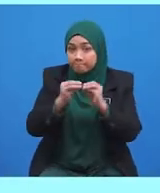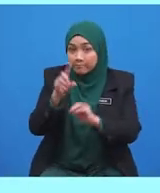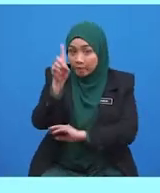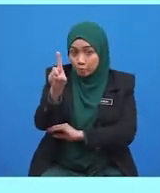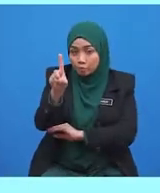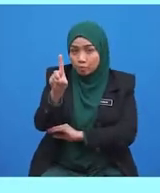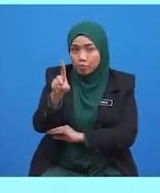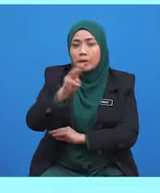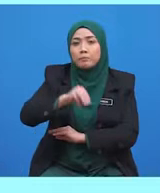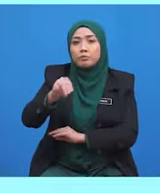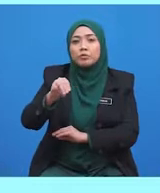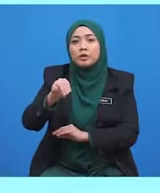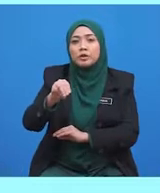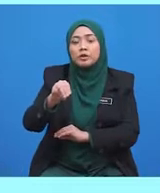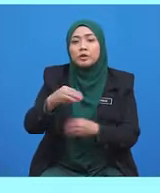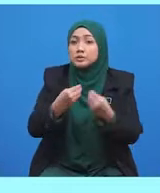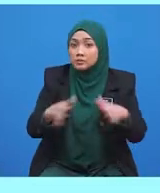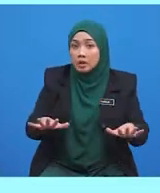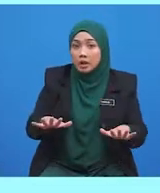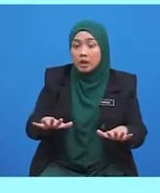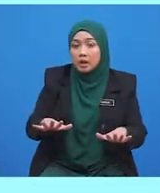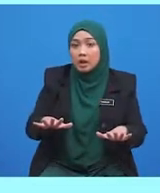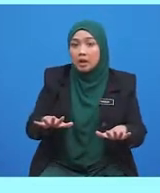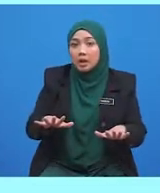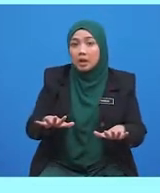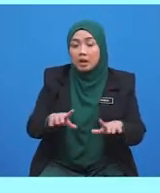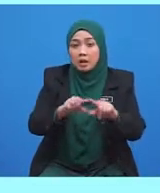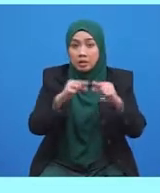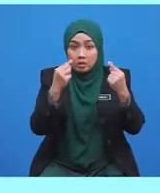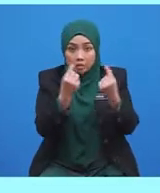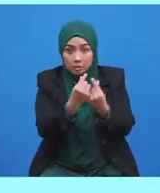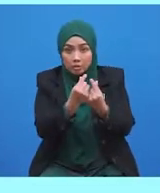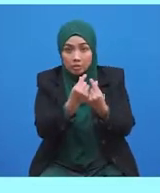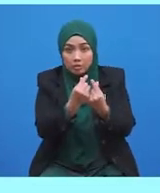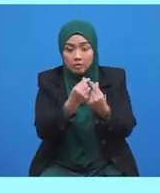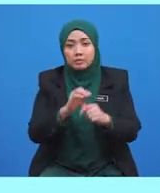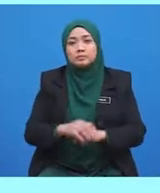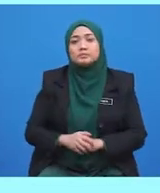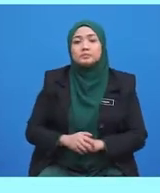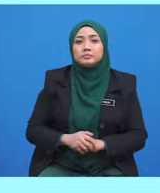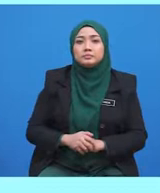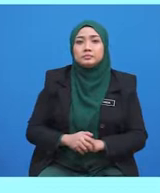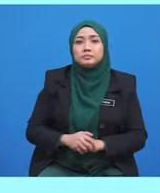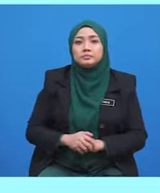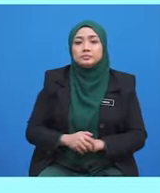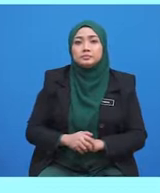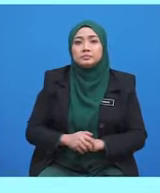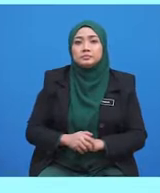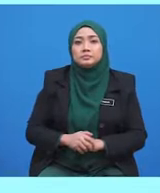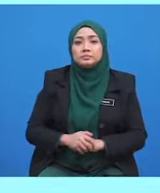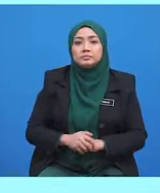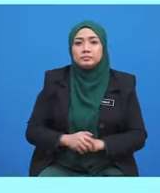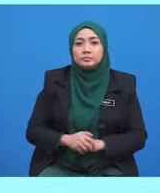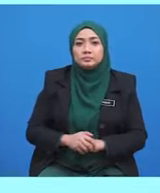Pertama, murid telah berjaya kenali gundalan. Yang kedua, murid telah